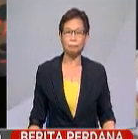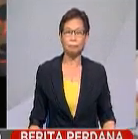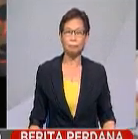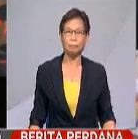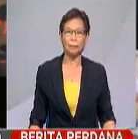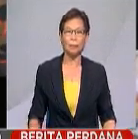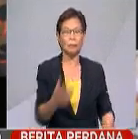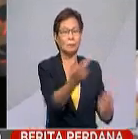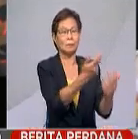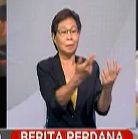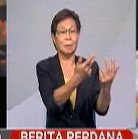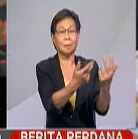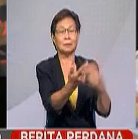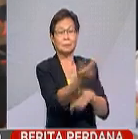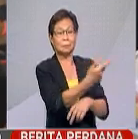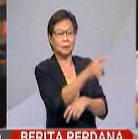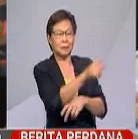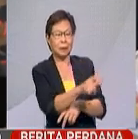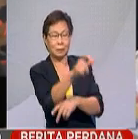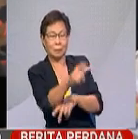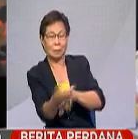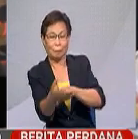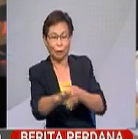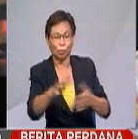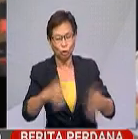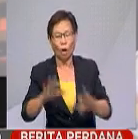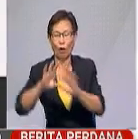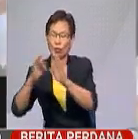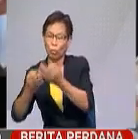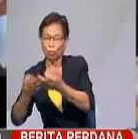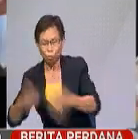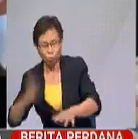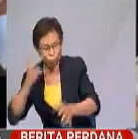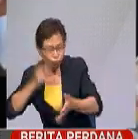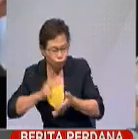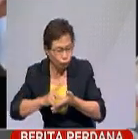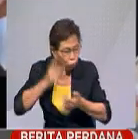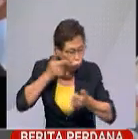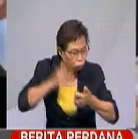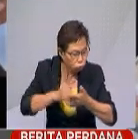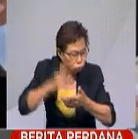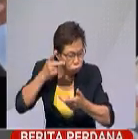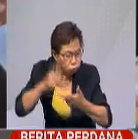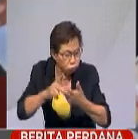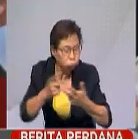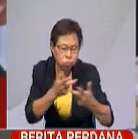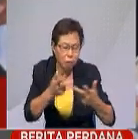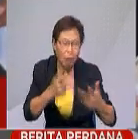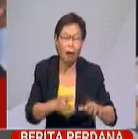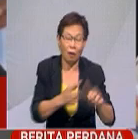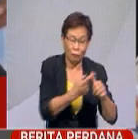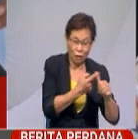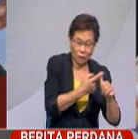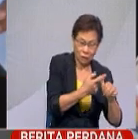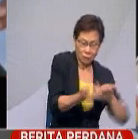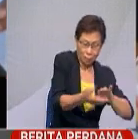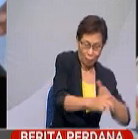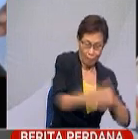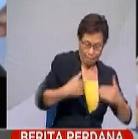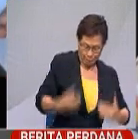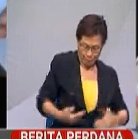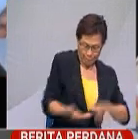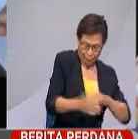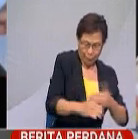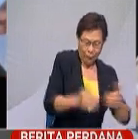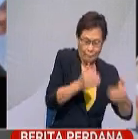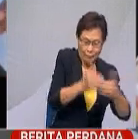Dan ketiga-tiga mangsa ini telah dikenalpasti oleh keluarga masing-masing. Mana dia mangsa yang pertama dijumpai berhampiran